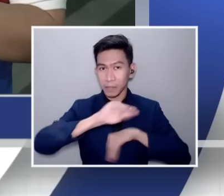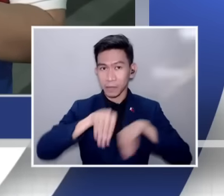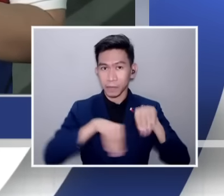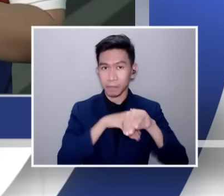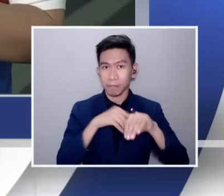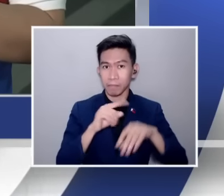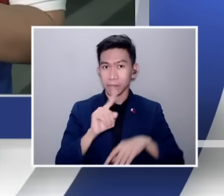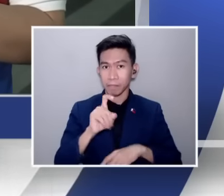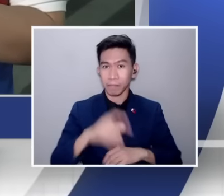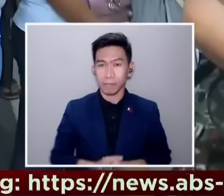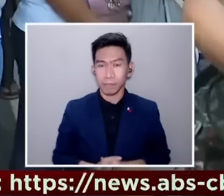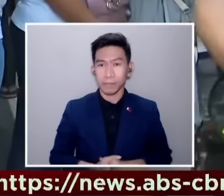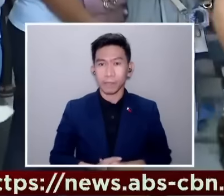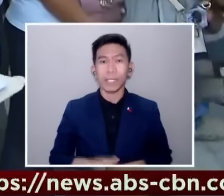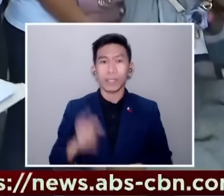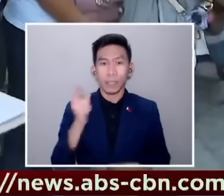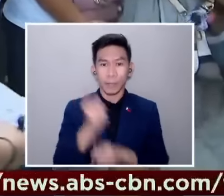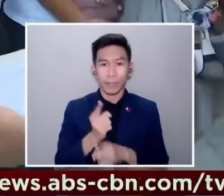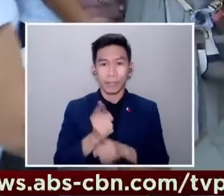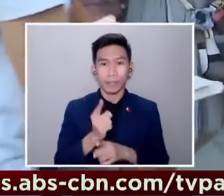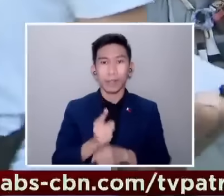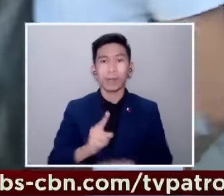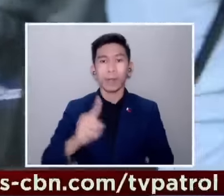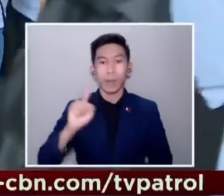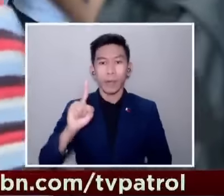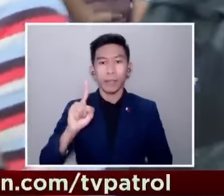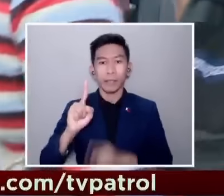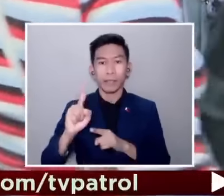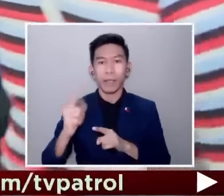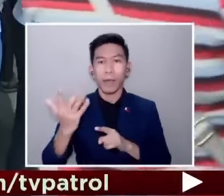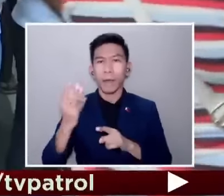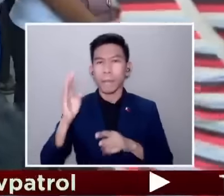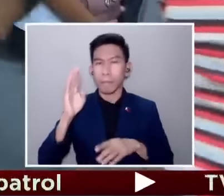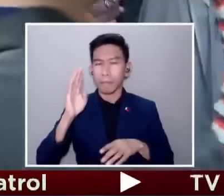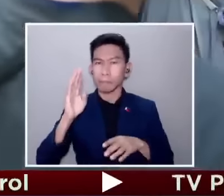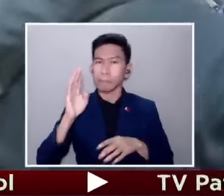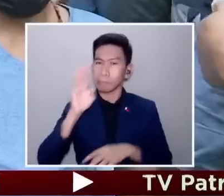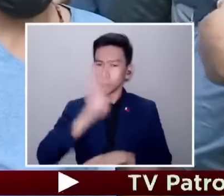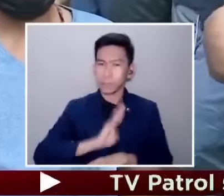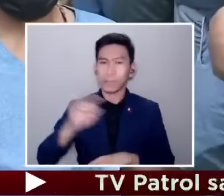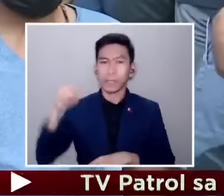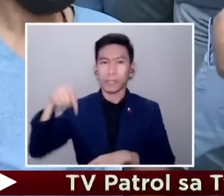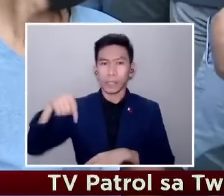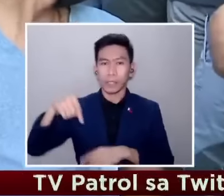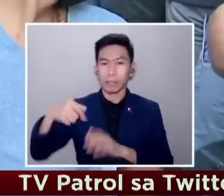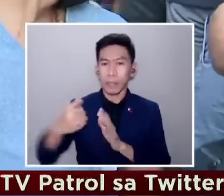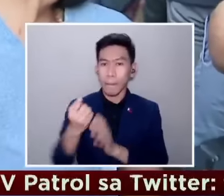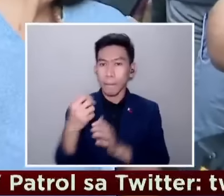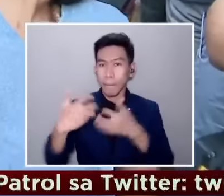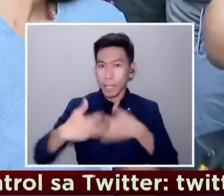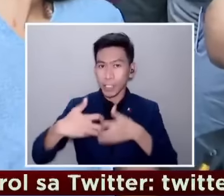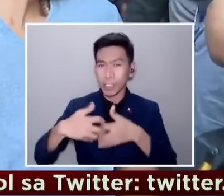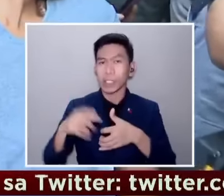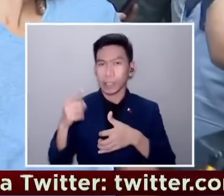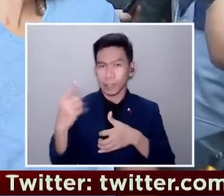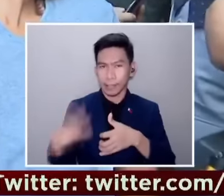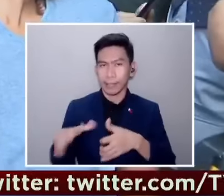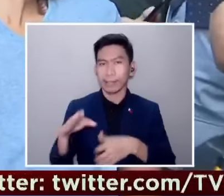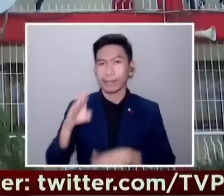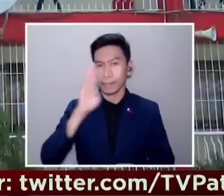Yes, tama ka rin. Isa lang ang nasira sa mahigit 60 mga vote counting machine dito sa paaralan. At napalitan ito ng